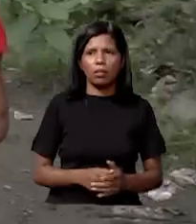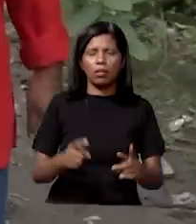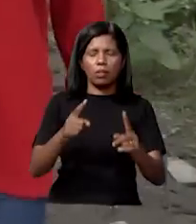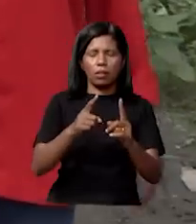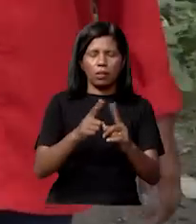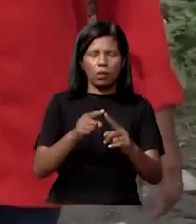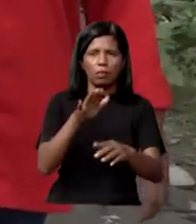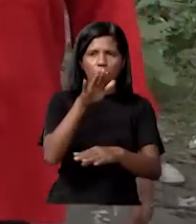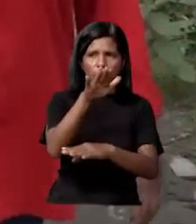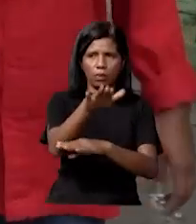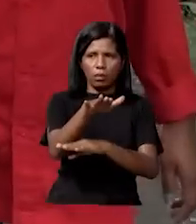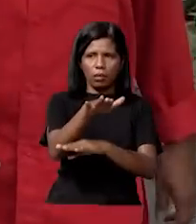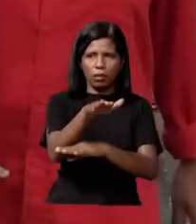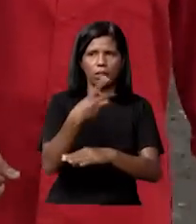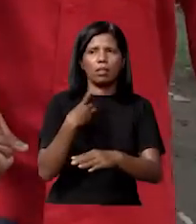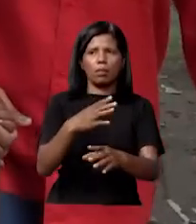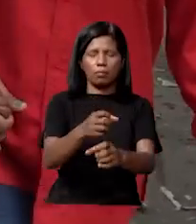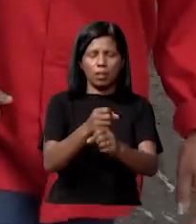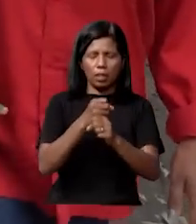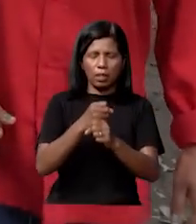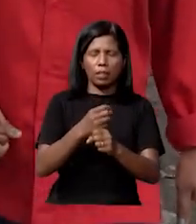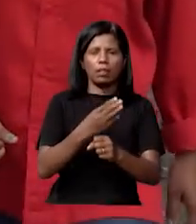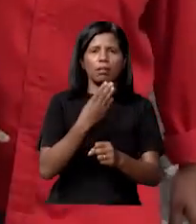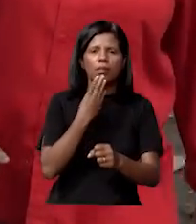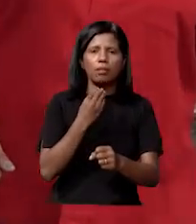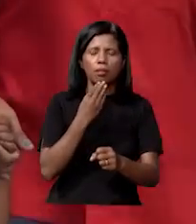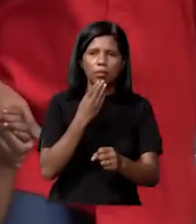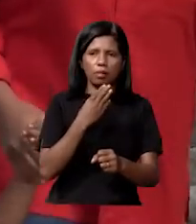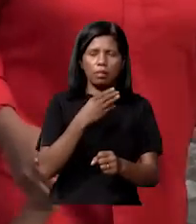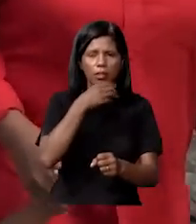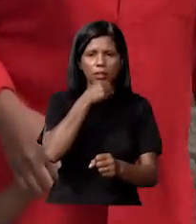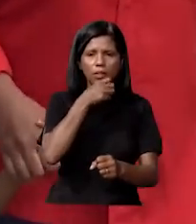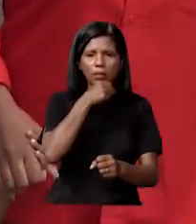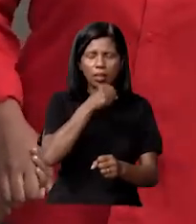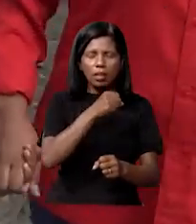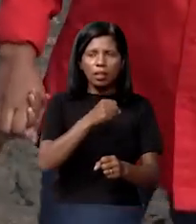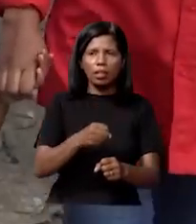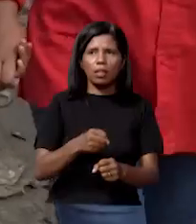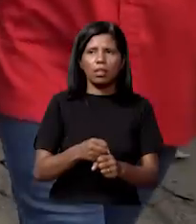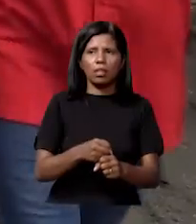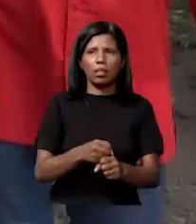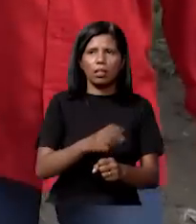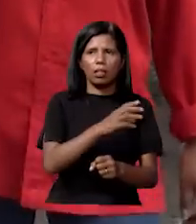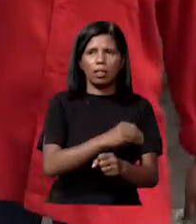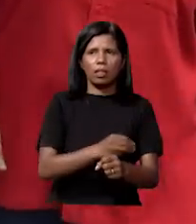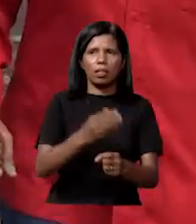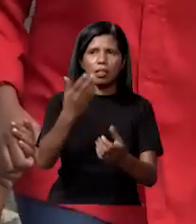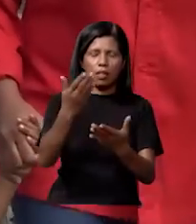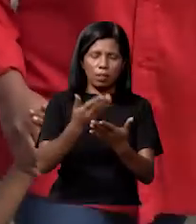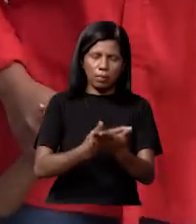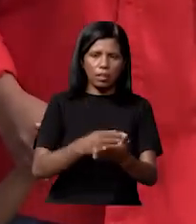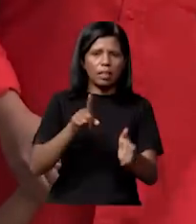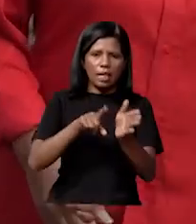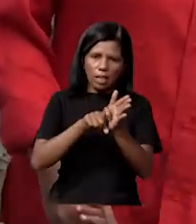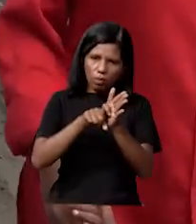mi hili be sabraka wan sirne sabraka apel ular hante sore na mi han sore